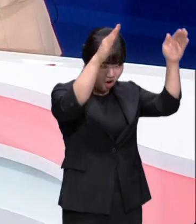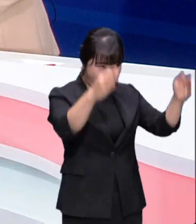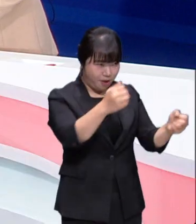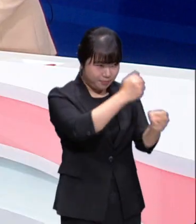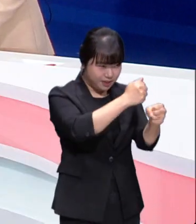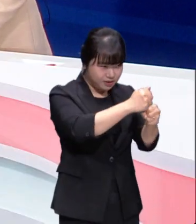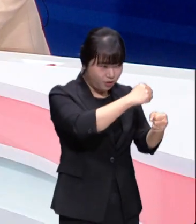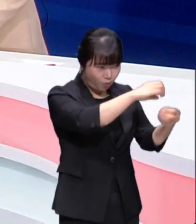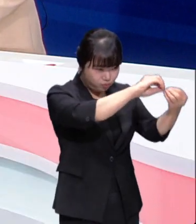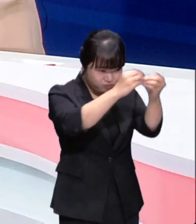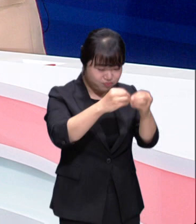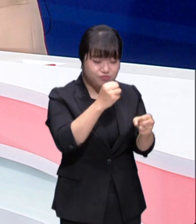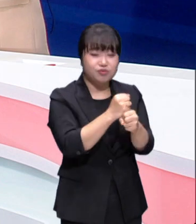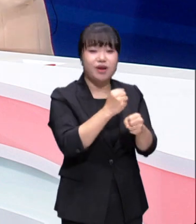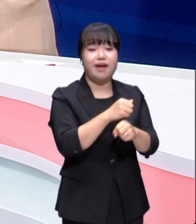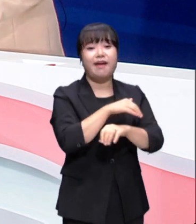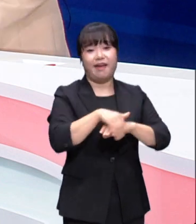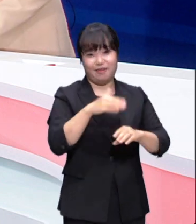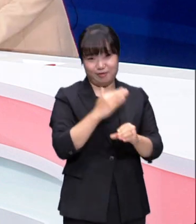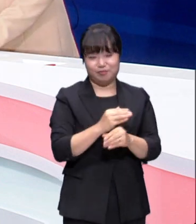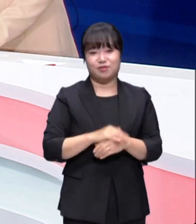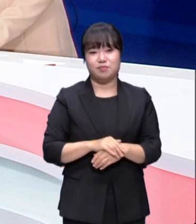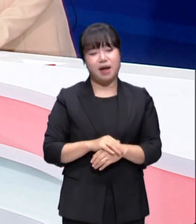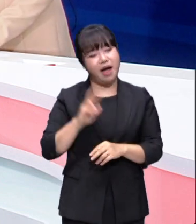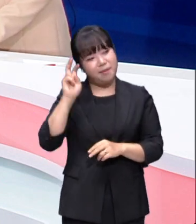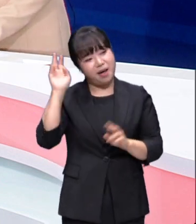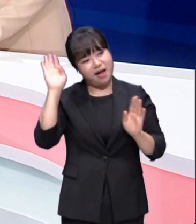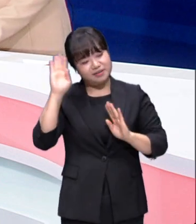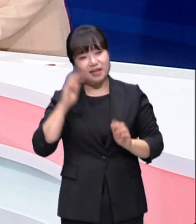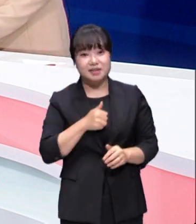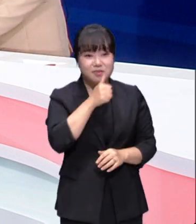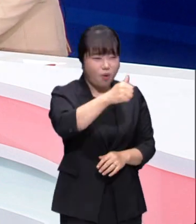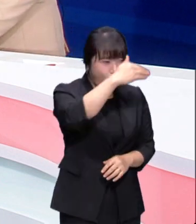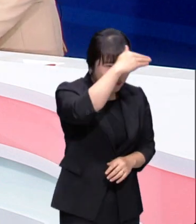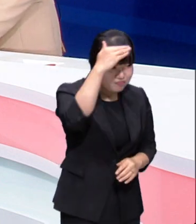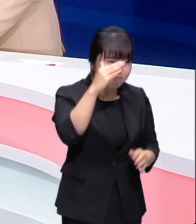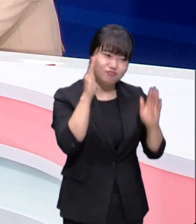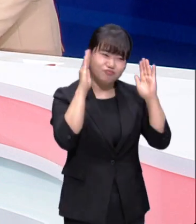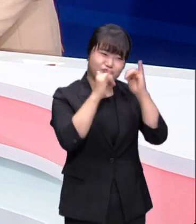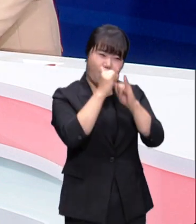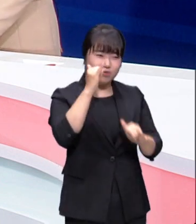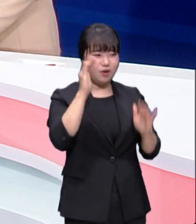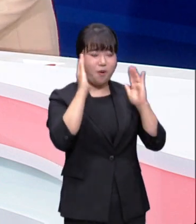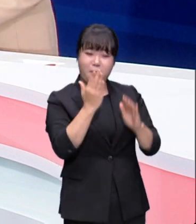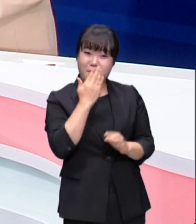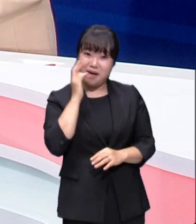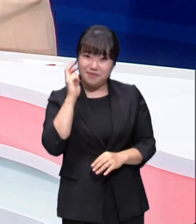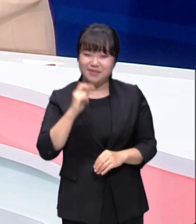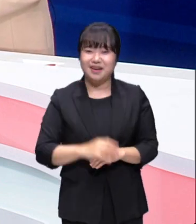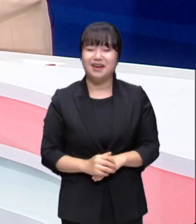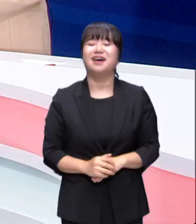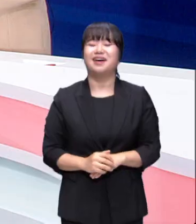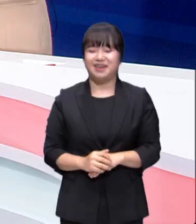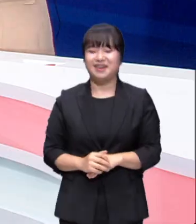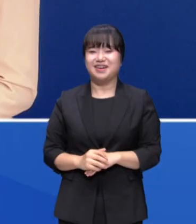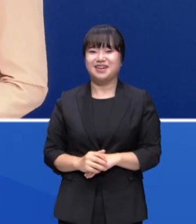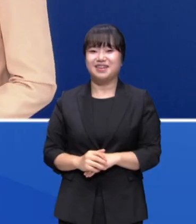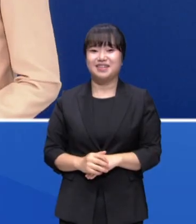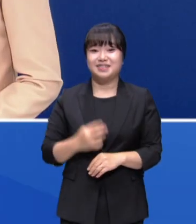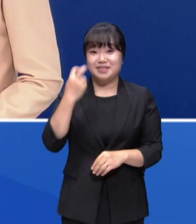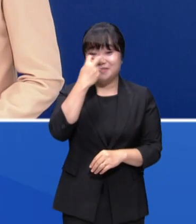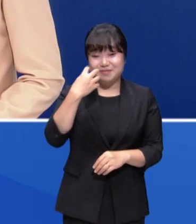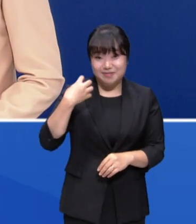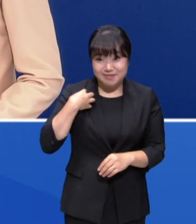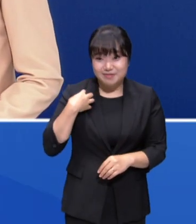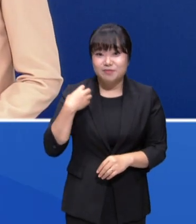수 있는 그런 역사의 수업을 할 수 있는 또 곳이기도 할 것 같고요. 네, 가능하십니다. 네. 네, 서울북부모원지청에서 이렇게 관리를 하고 있고